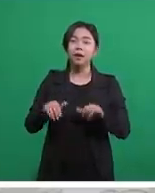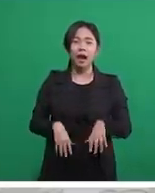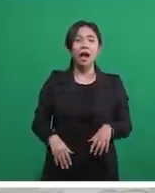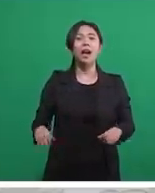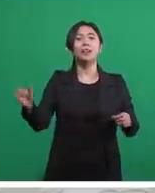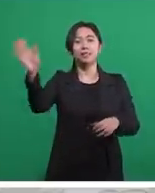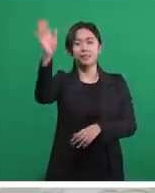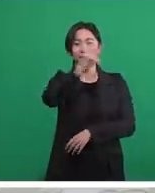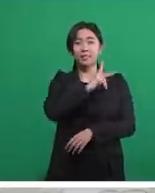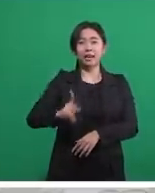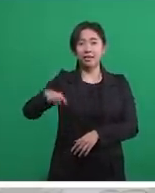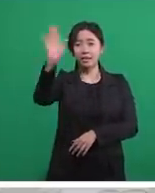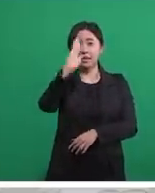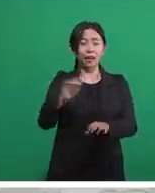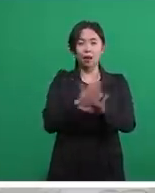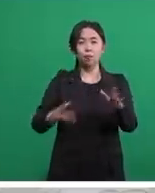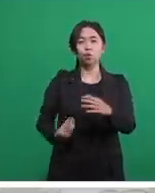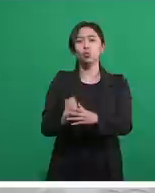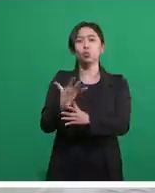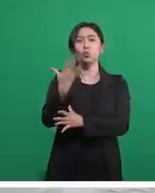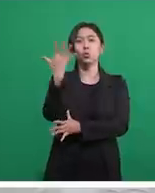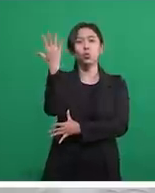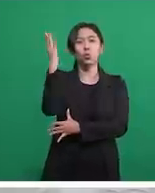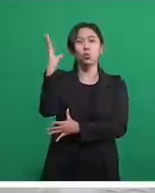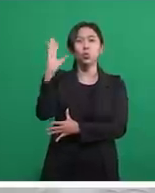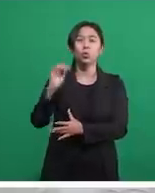benih-benih. Belum tumbuh terlalu tinggi.